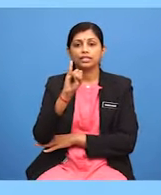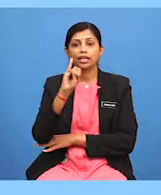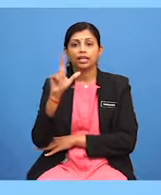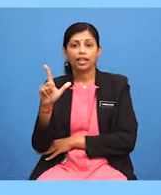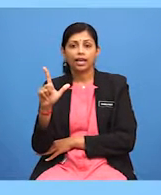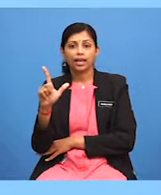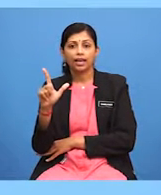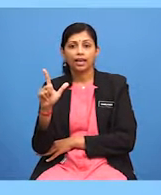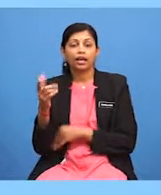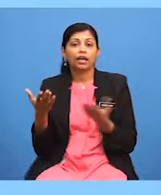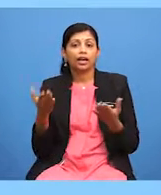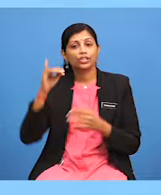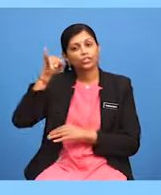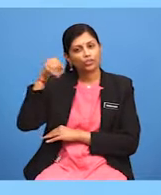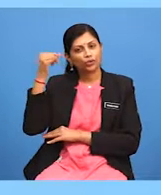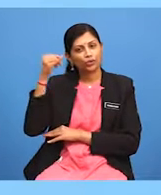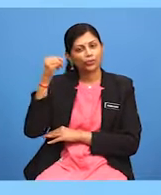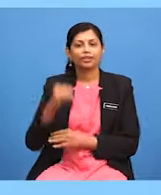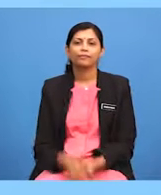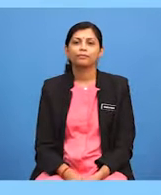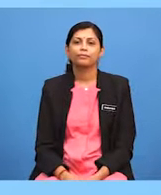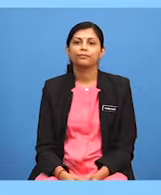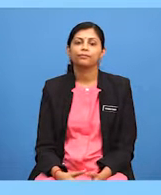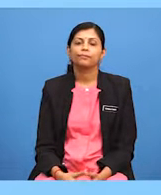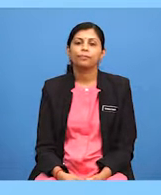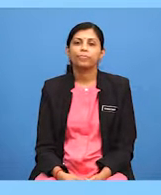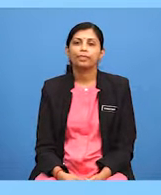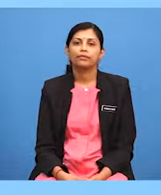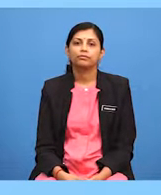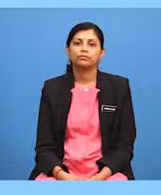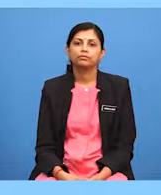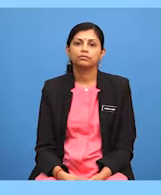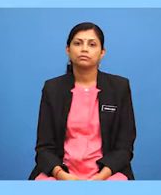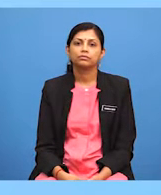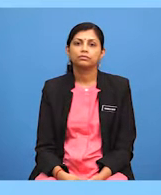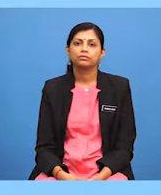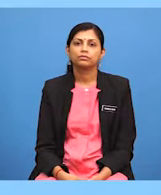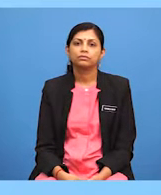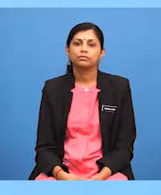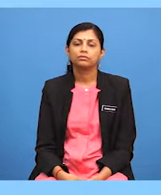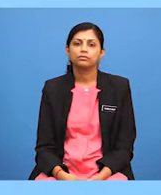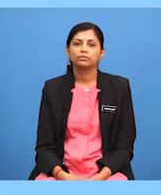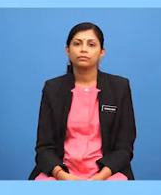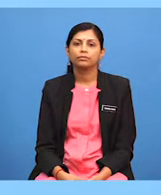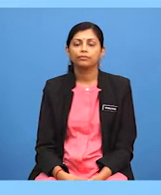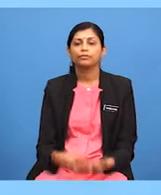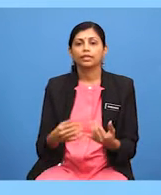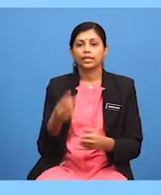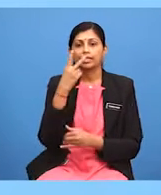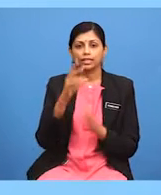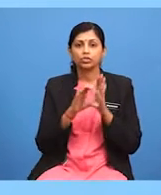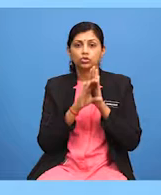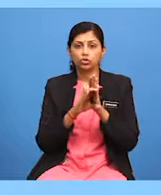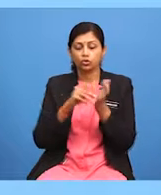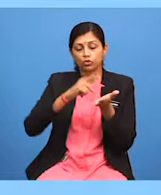G darab ketinggian H, atau M darab G